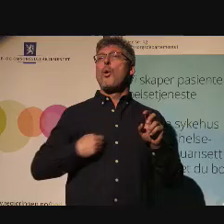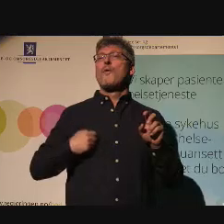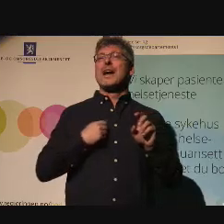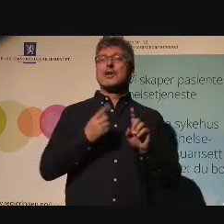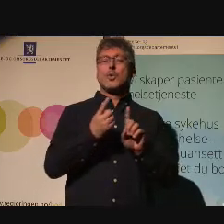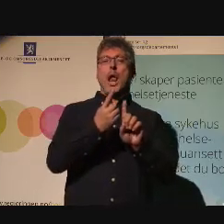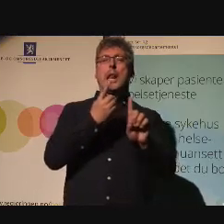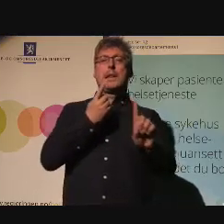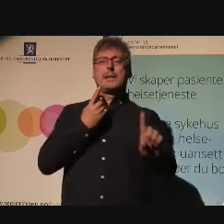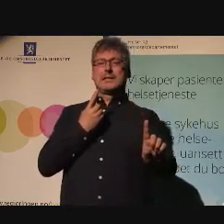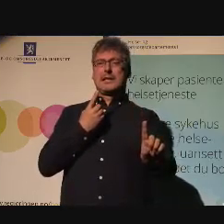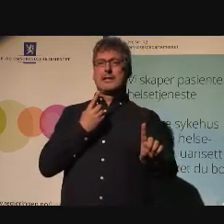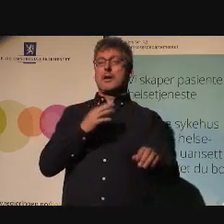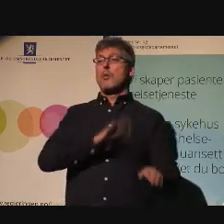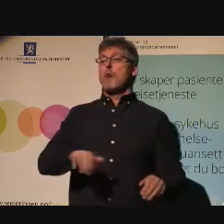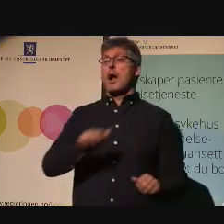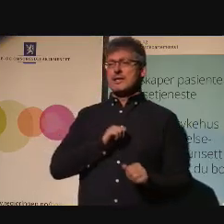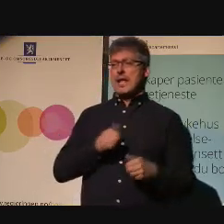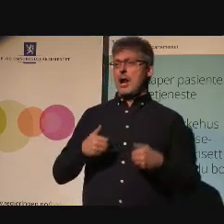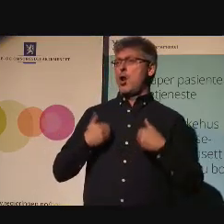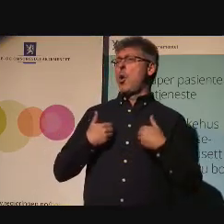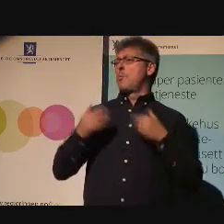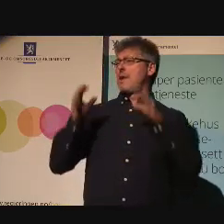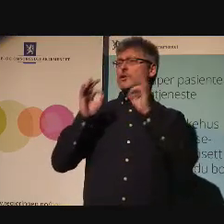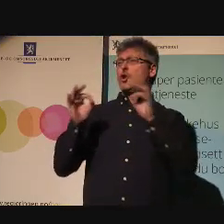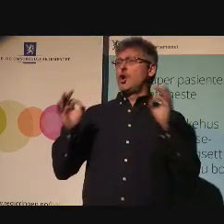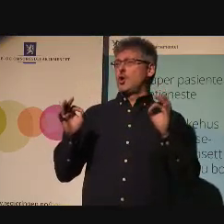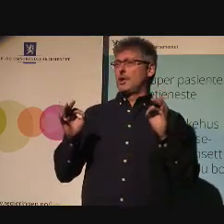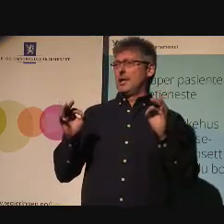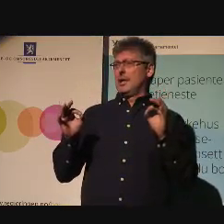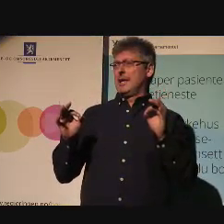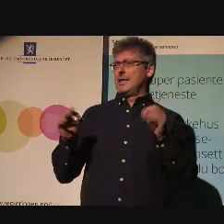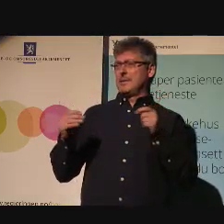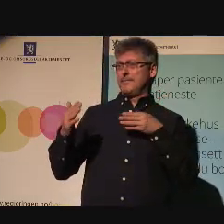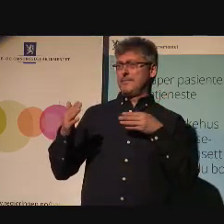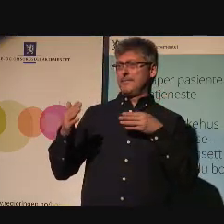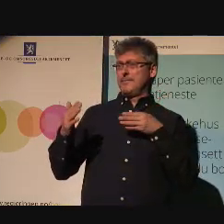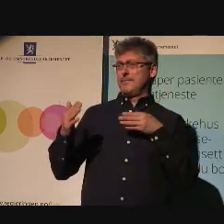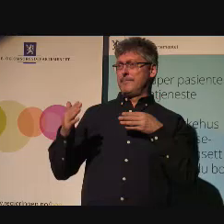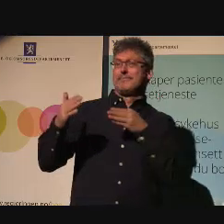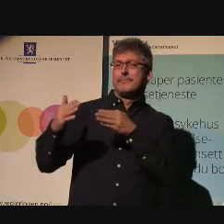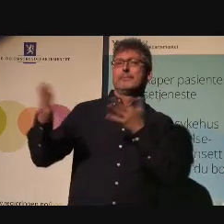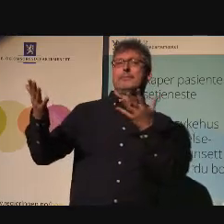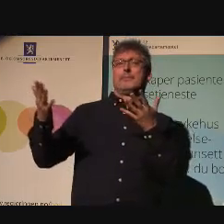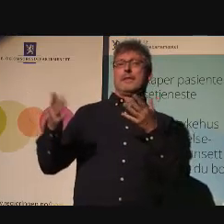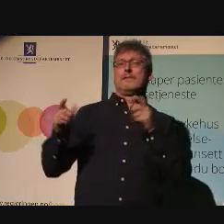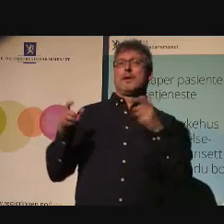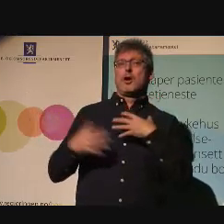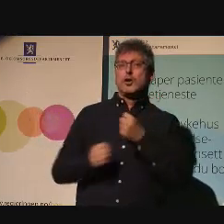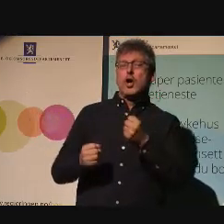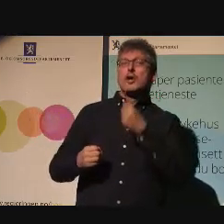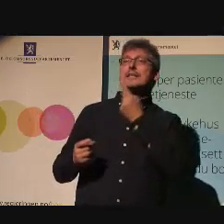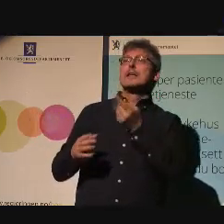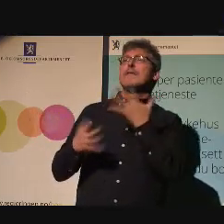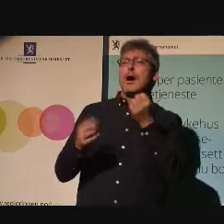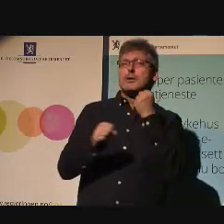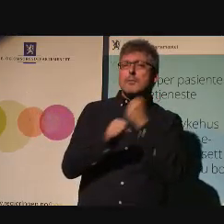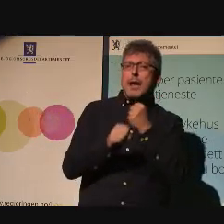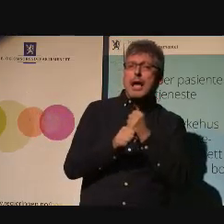som barn opplever veldig tydelig som en stor sperre for å både tørre å si hva som er det